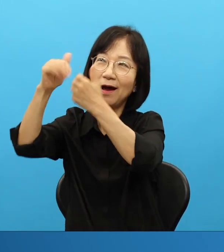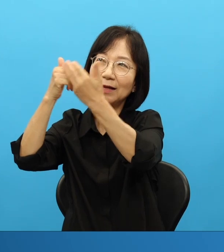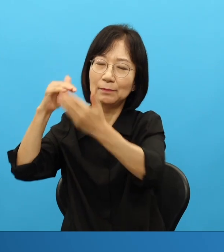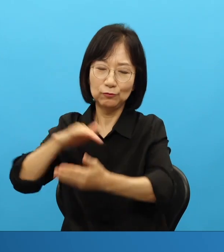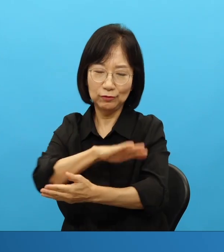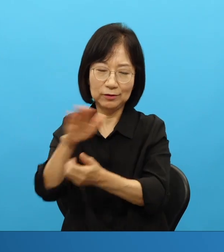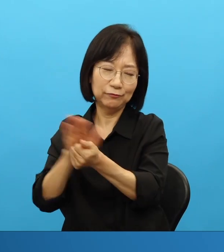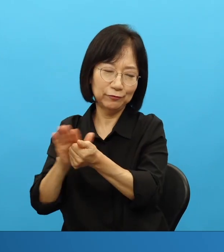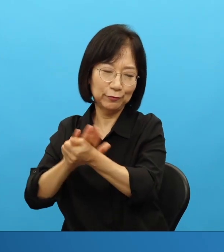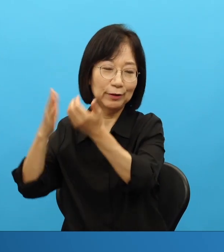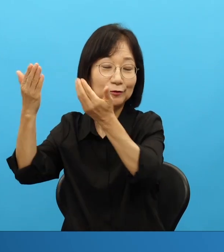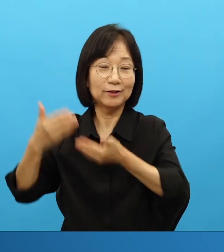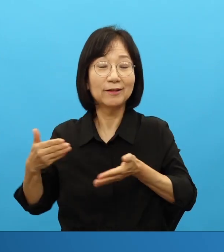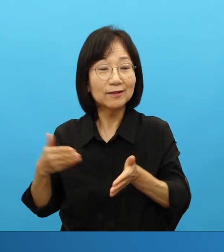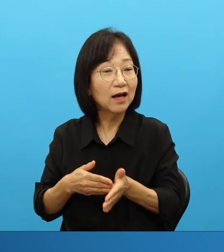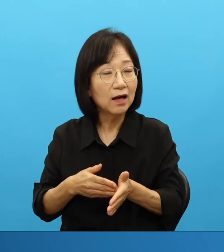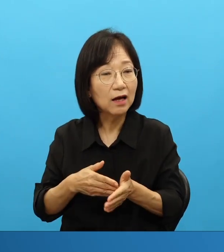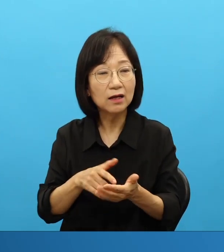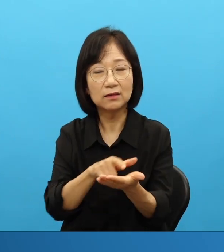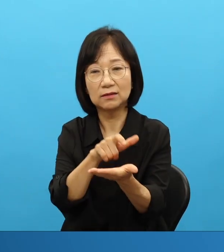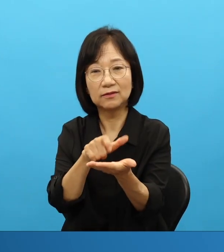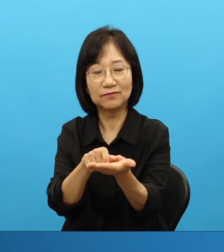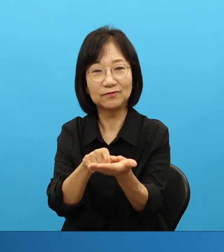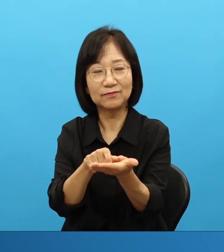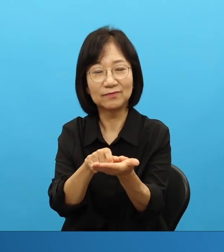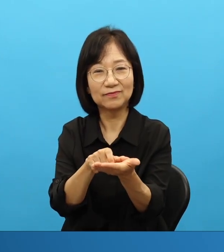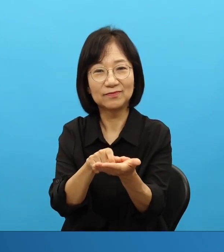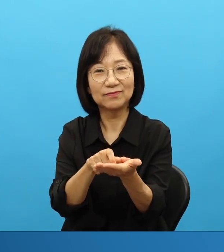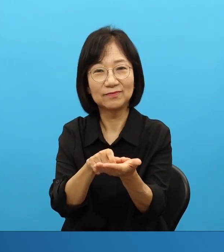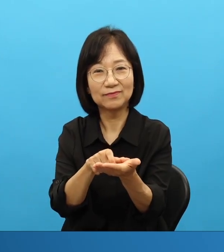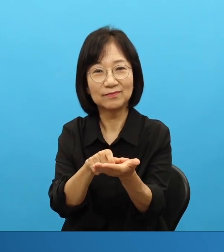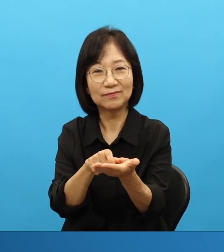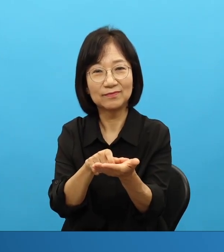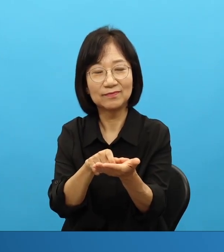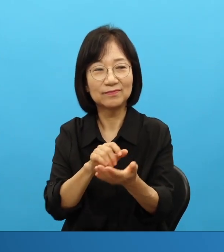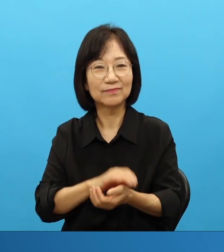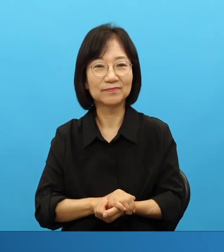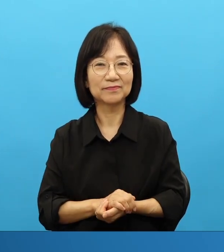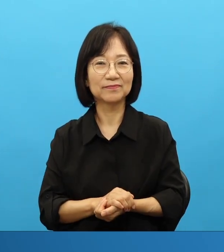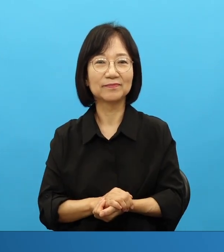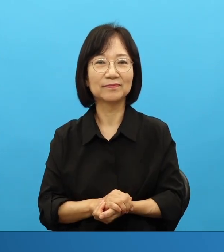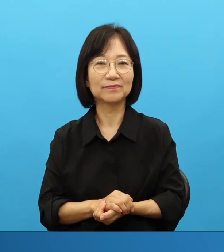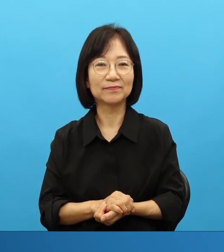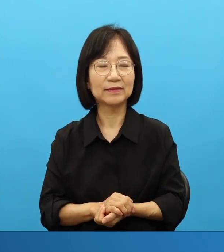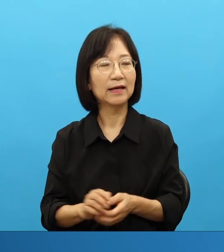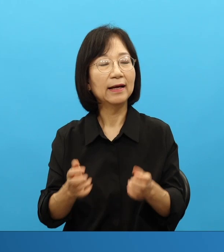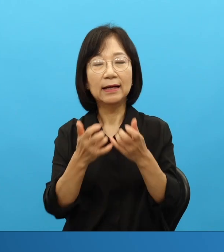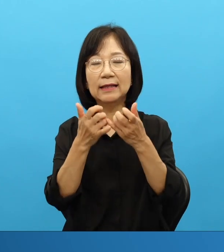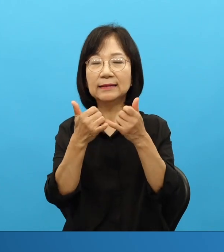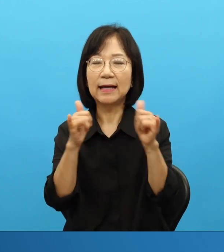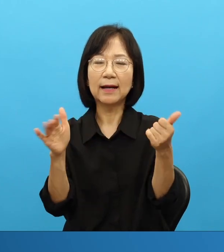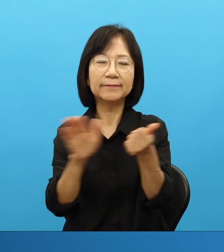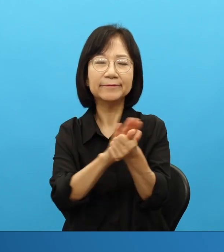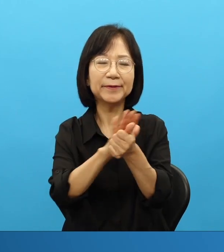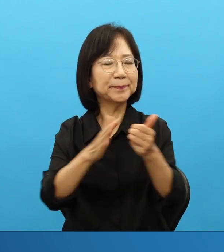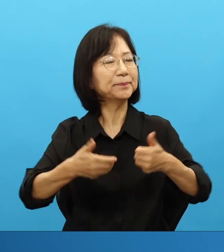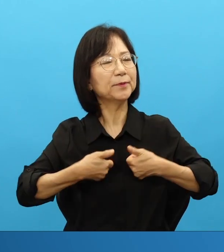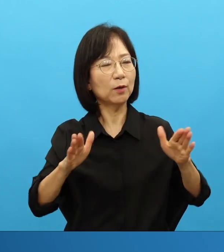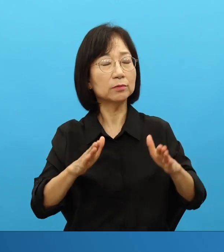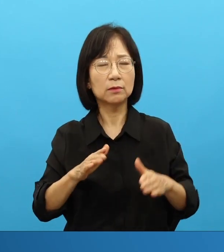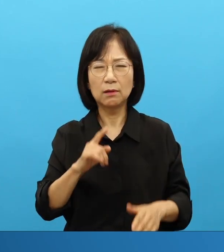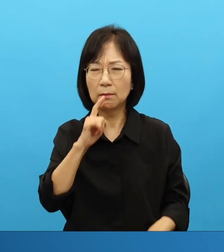but God who comforts the downcast comforted us by the coming of Titus. 사람의 위로가 필요 없다는 말이 아닙니다. 사람은